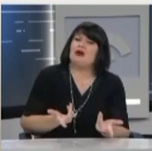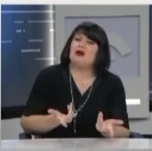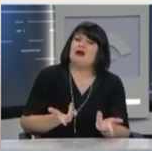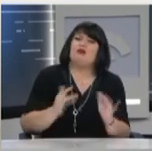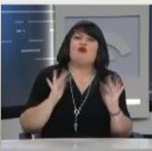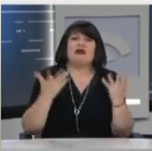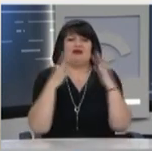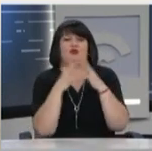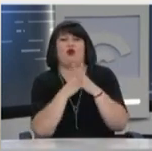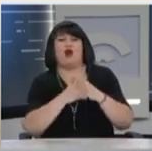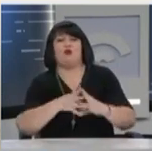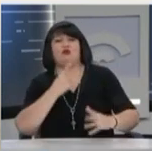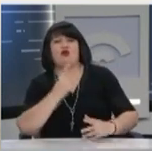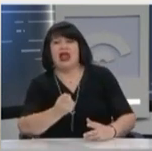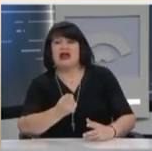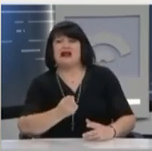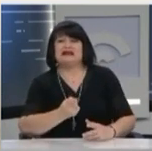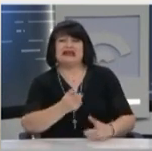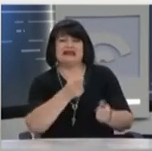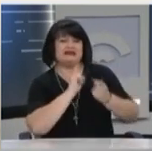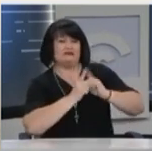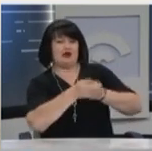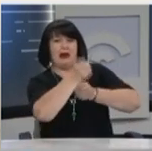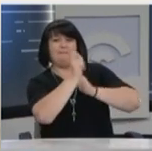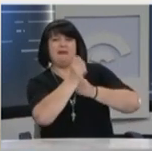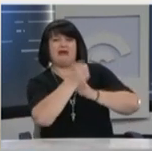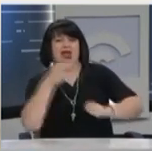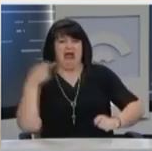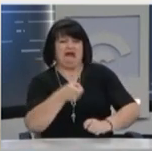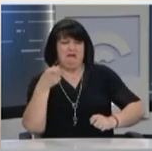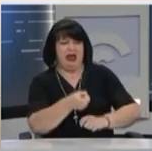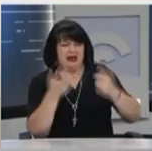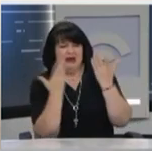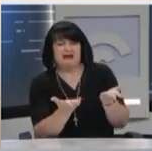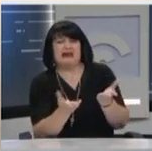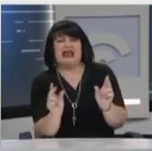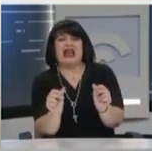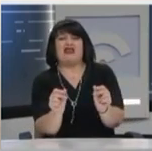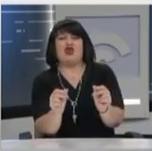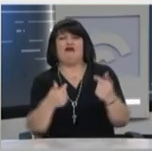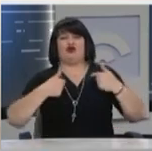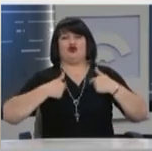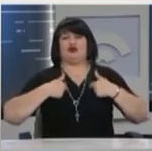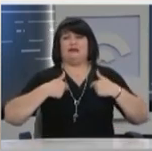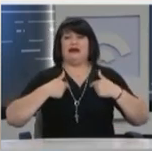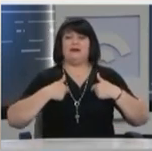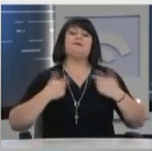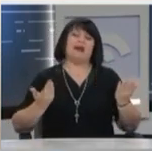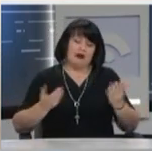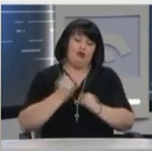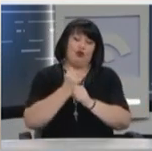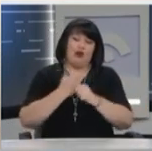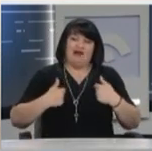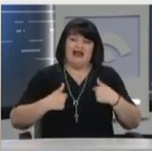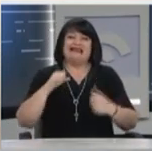Μακεδόνες, Μακεδονομάχοι, που μου λέγατε ότι η συμφωνία των Πρεσπών είναι κλιματική? Έβγαινε στο ραδιόφωνο μου, στο Focus, ραδιόφωνο μου.